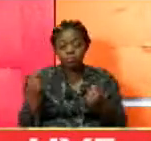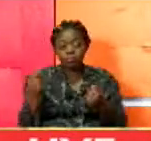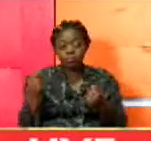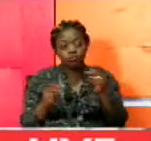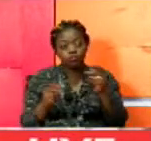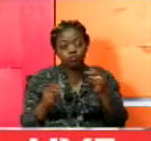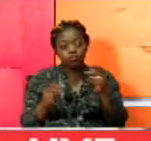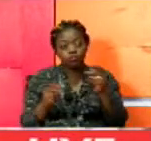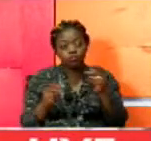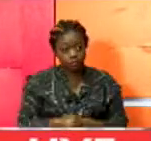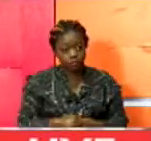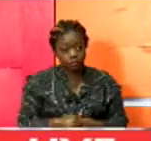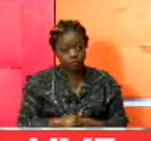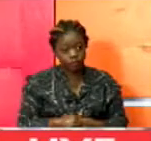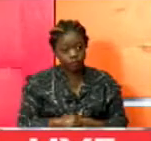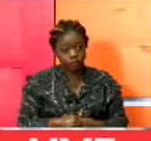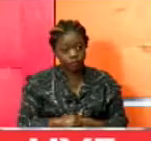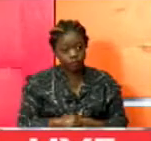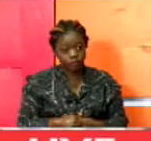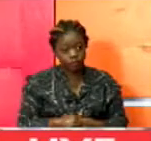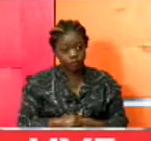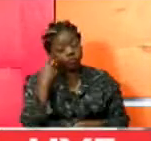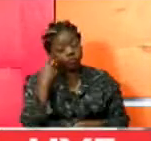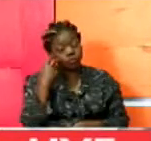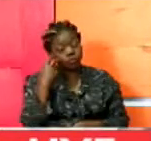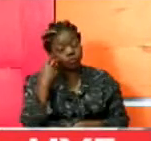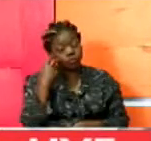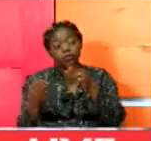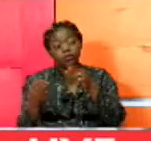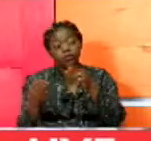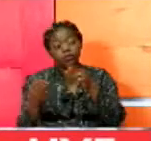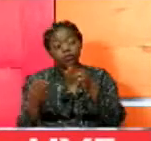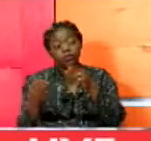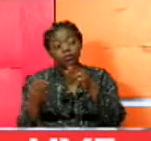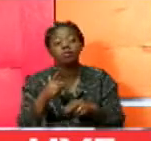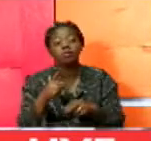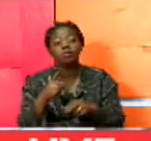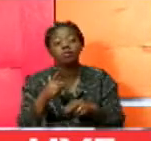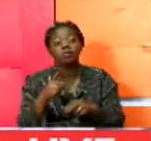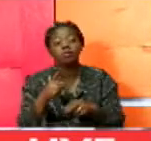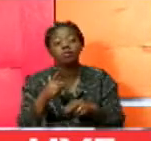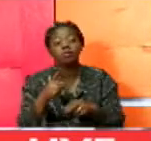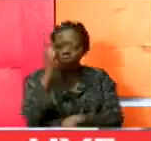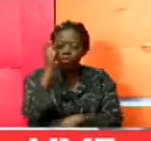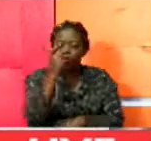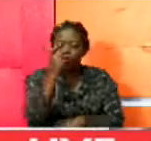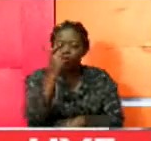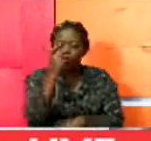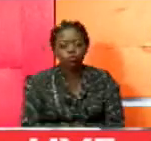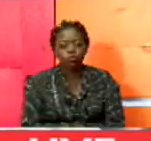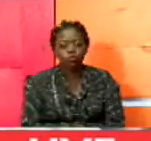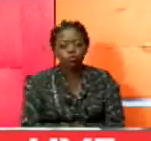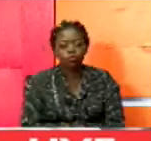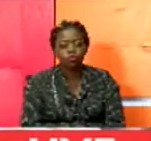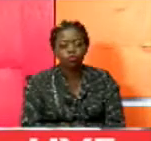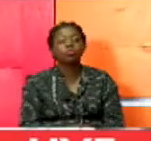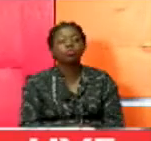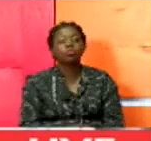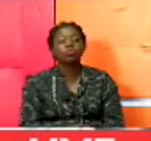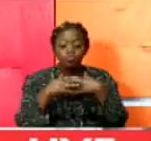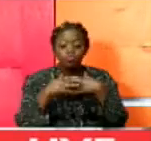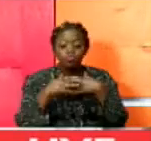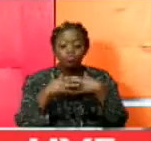yaleeta abalaba embeera yonna eyaliwo omusajja najja nakunkona naggula oluggi